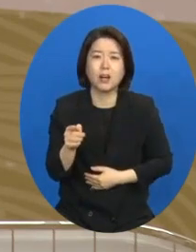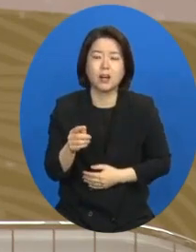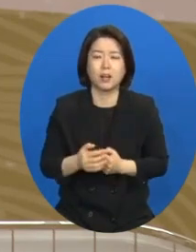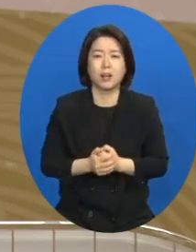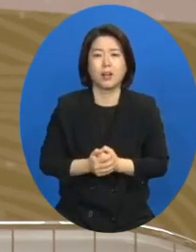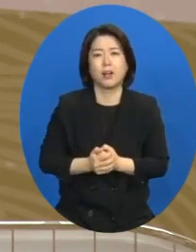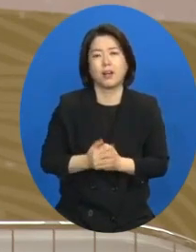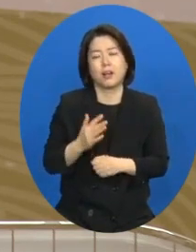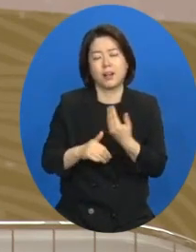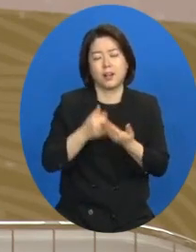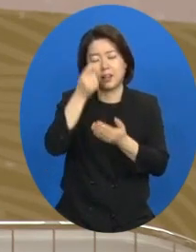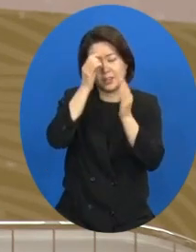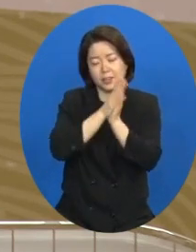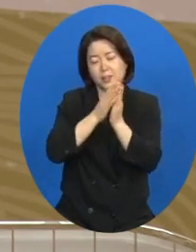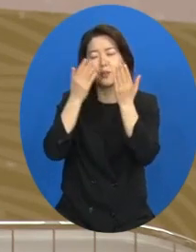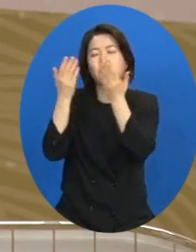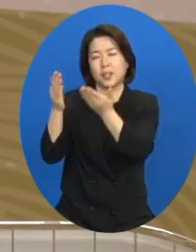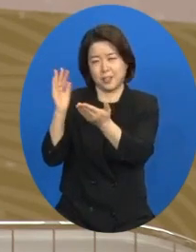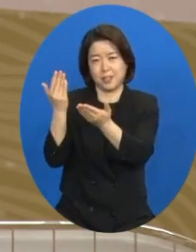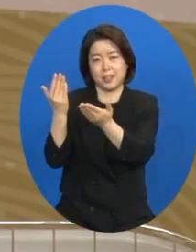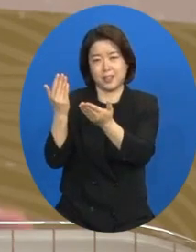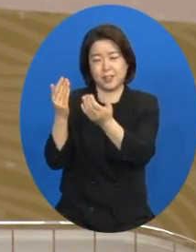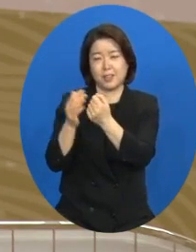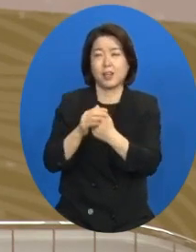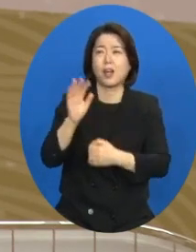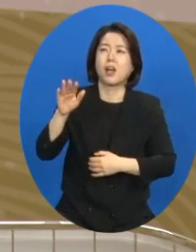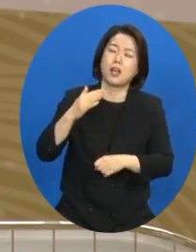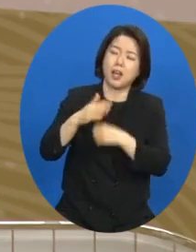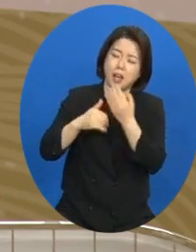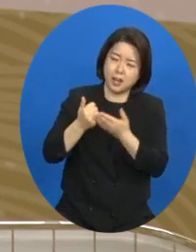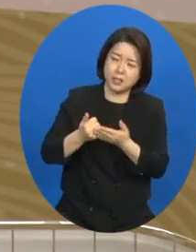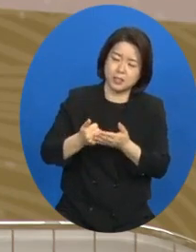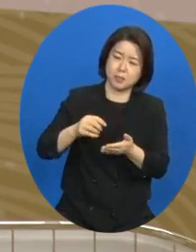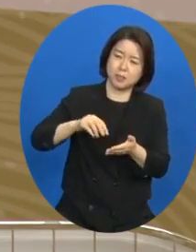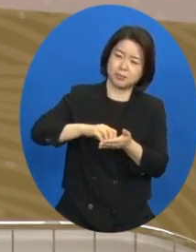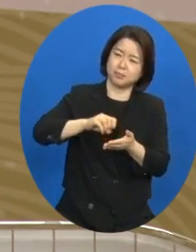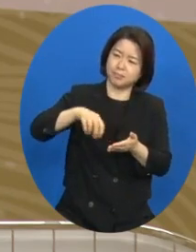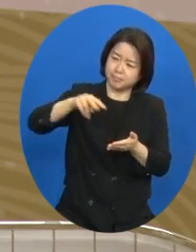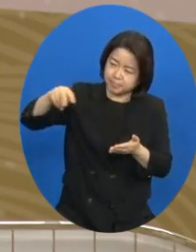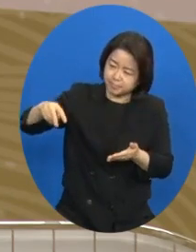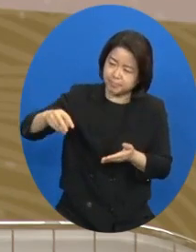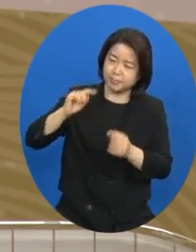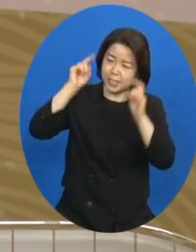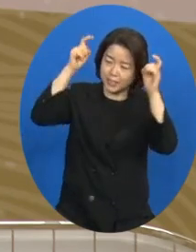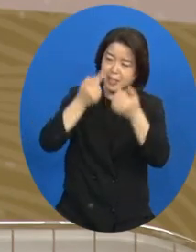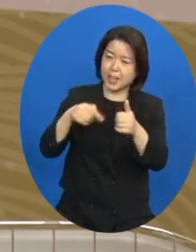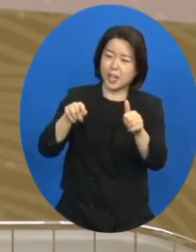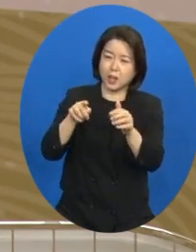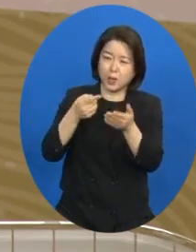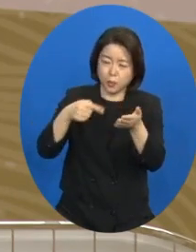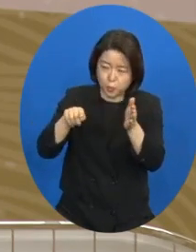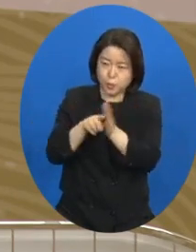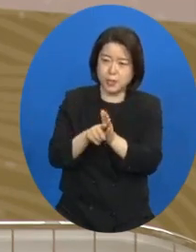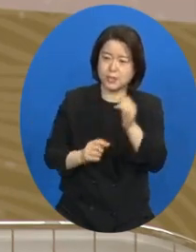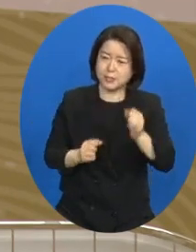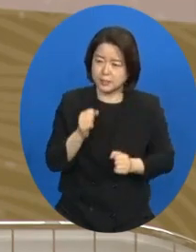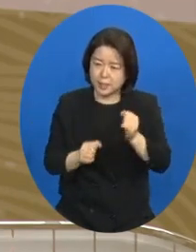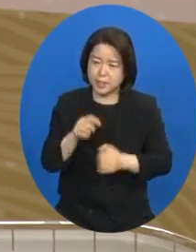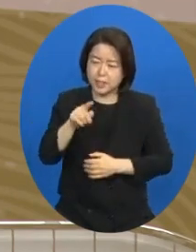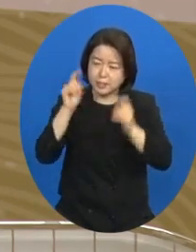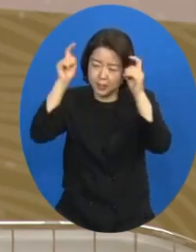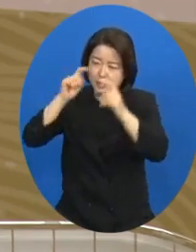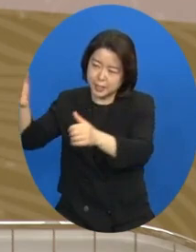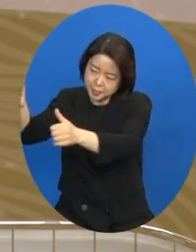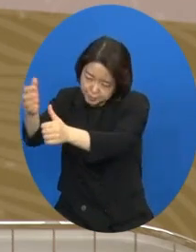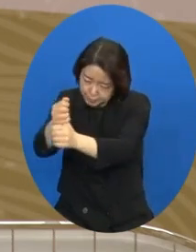하나님께 기도 가 나오죠 됩니다 하나님 안에 잃어버린 양을 위하여 달려 나가 서로 떠도 그 양을 찾아